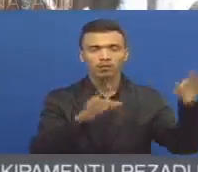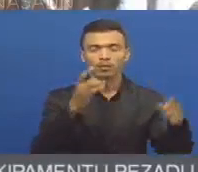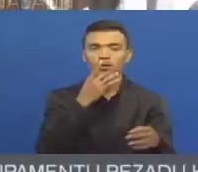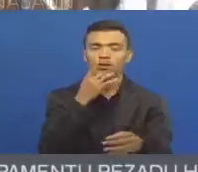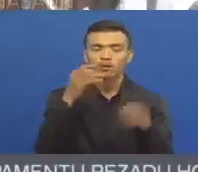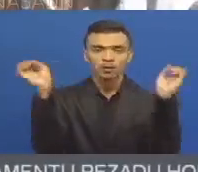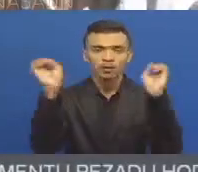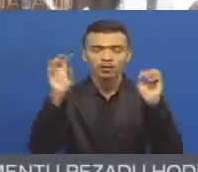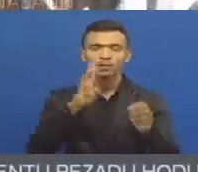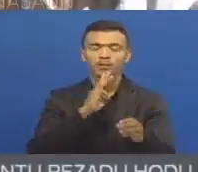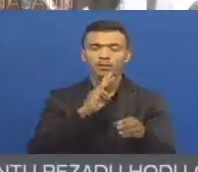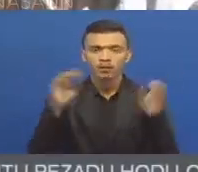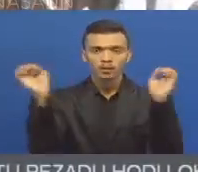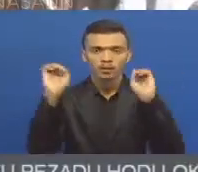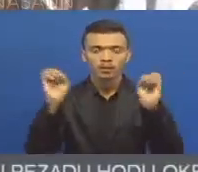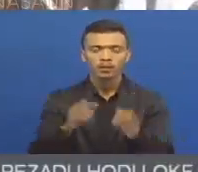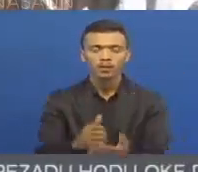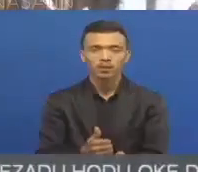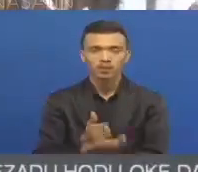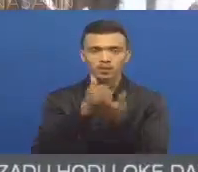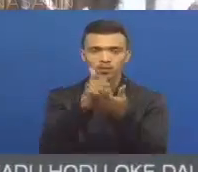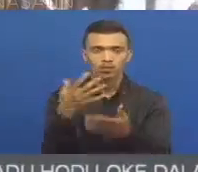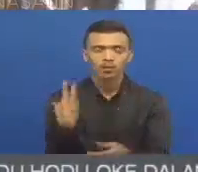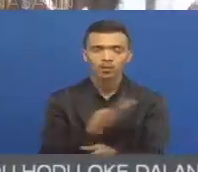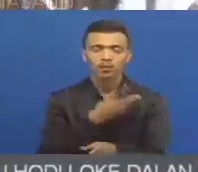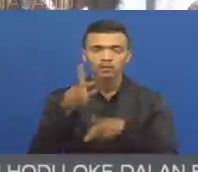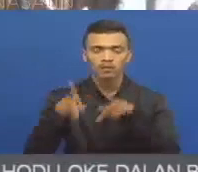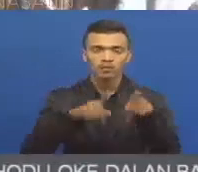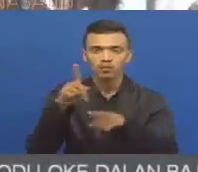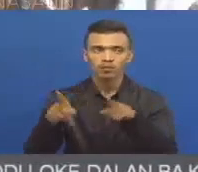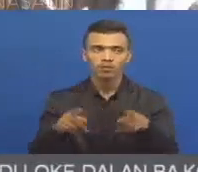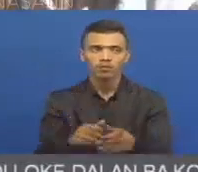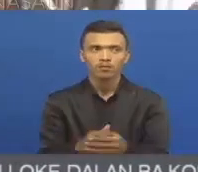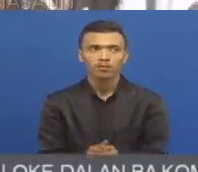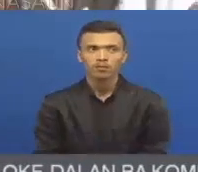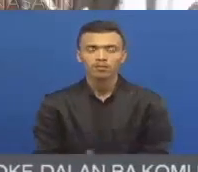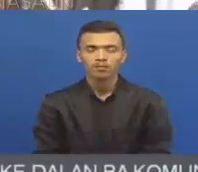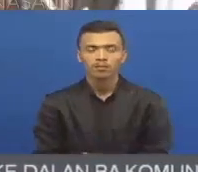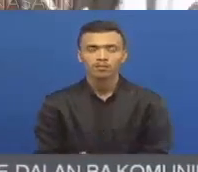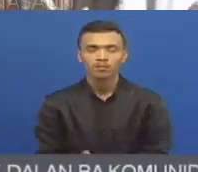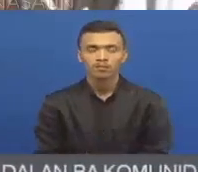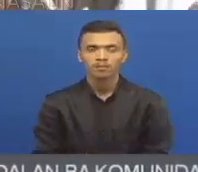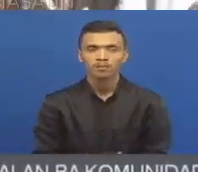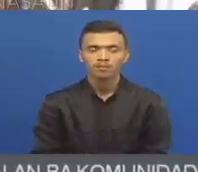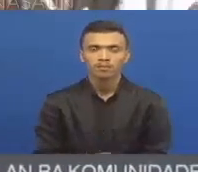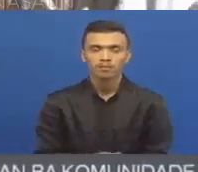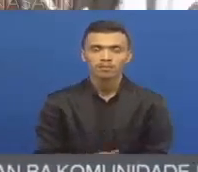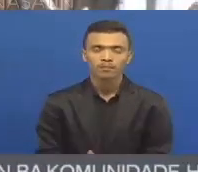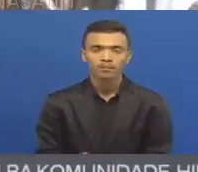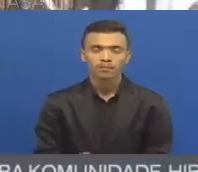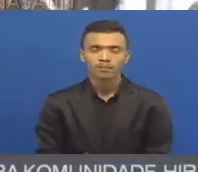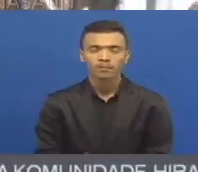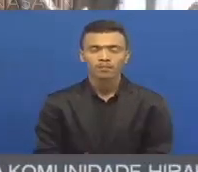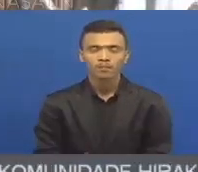laia, ane mă cătingi tău mata ne tic ba mi bobu ira ne. Dar ne tău le sunia tău ba rieu. Si tău rieu li sau no